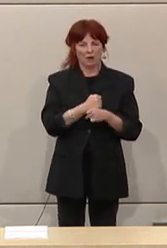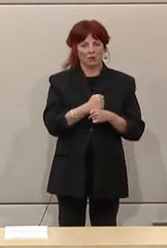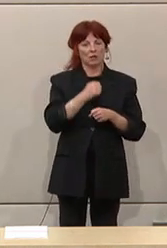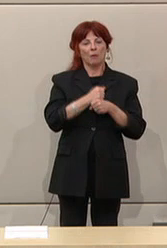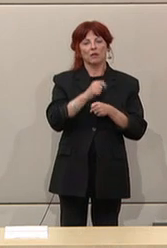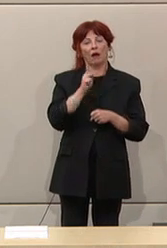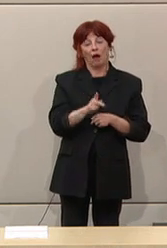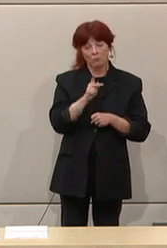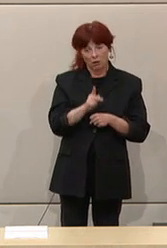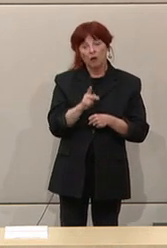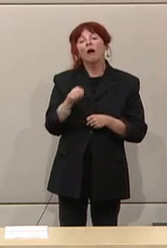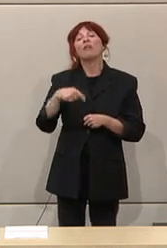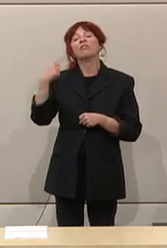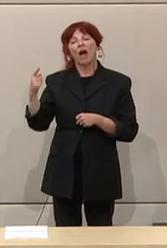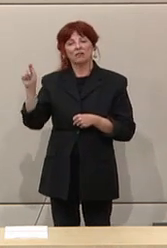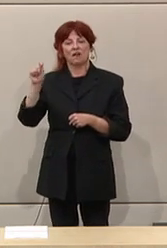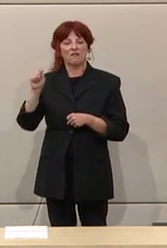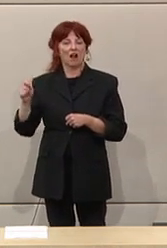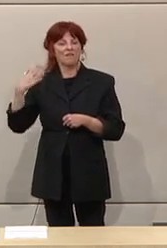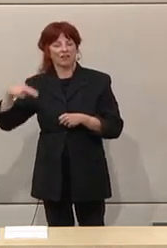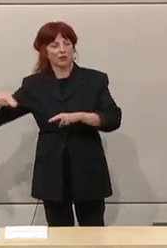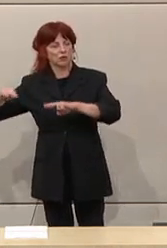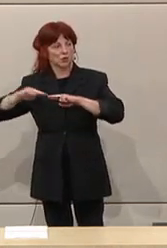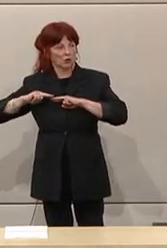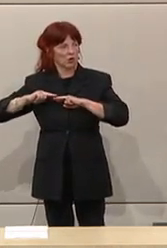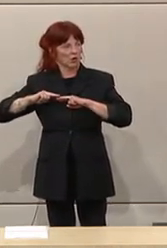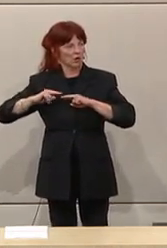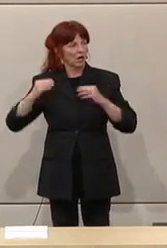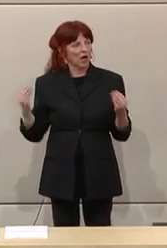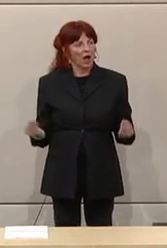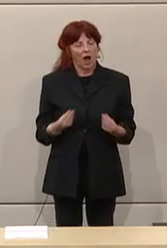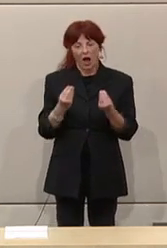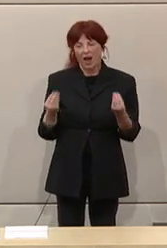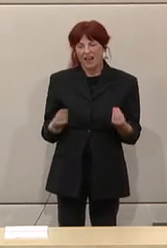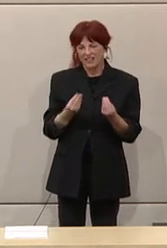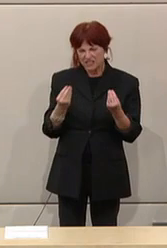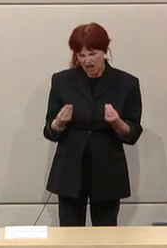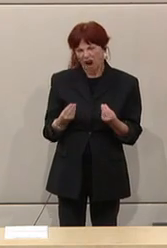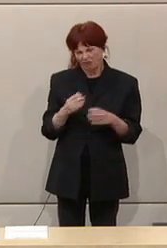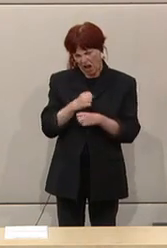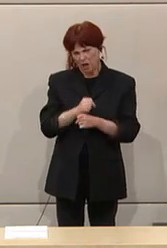Herr Abgeordneter, den Sachverhalt korrigieren, aber nicht kommentieren, bitte.